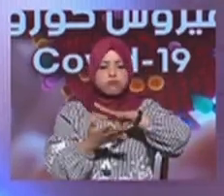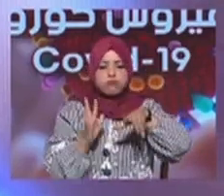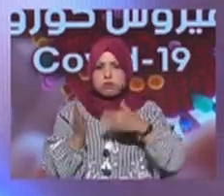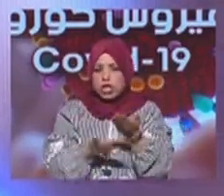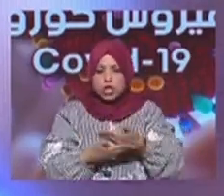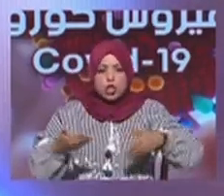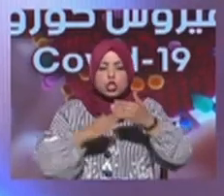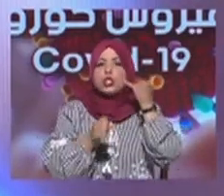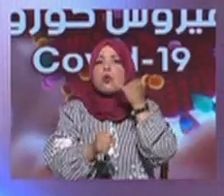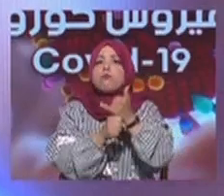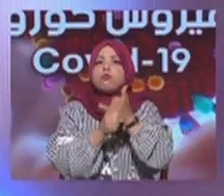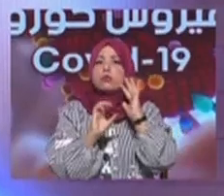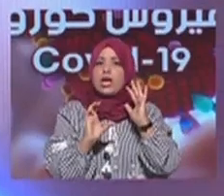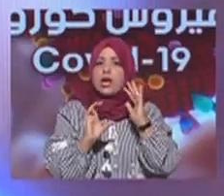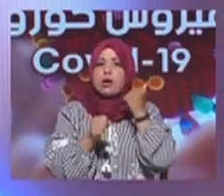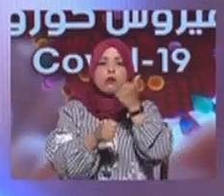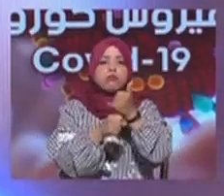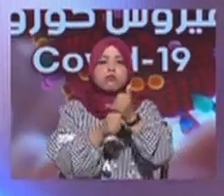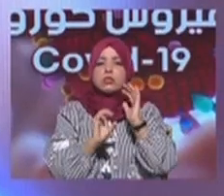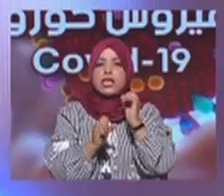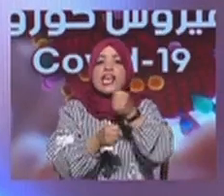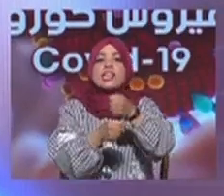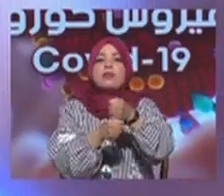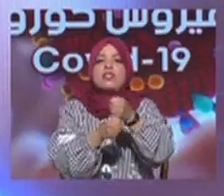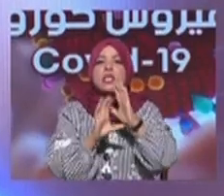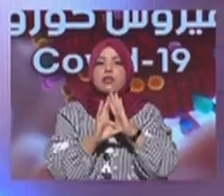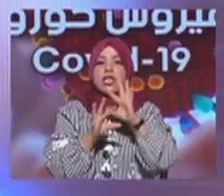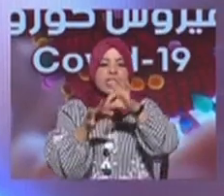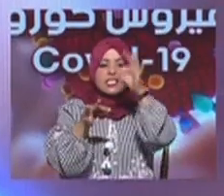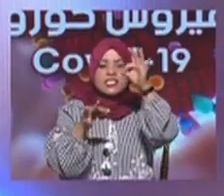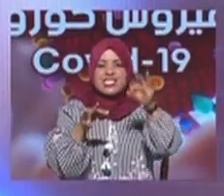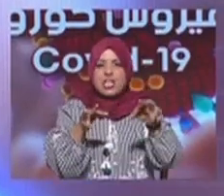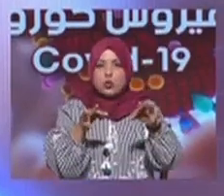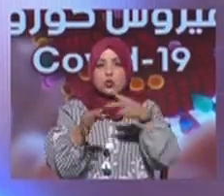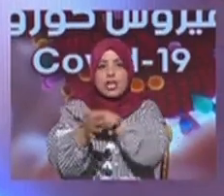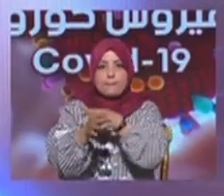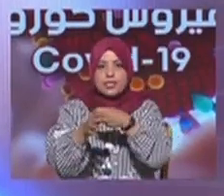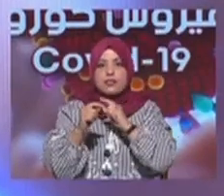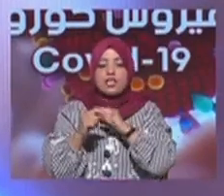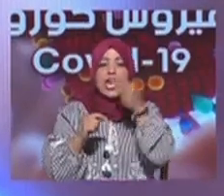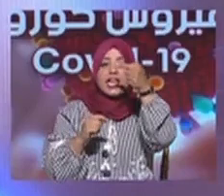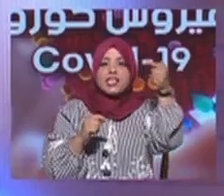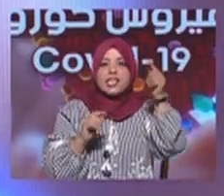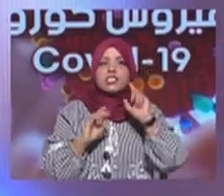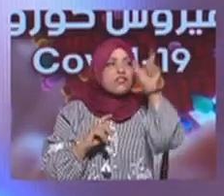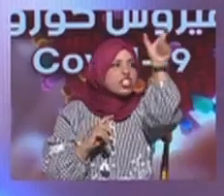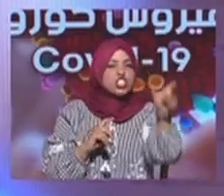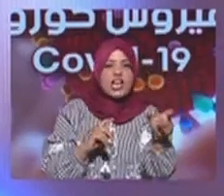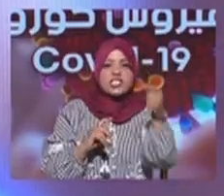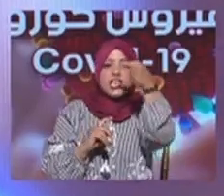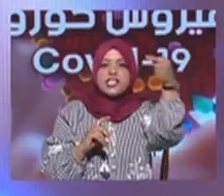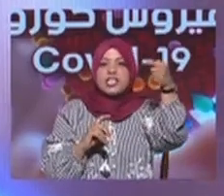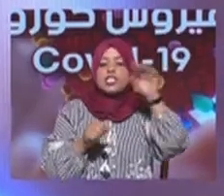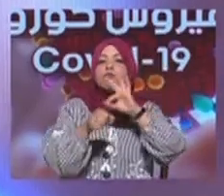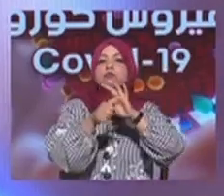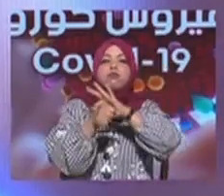وحاجه غلطه تنجم تغلط تحاليل المرضى والكونترول هذيك تتاكد منه اللي المرضى نيجاتيف بالحق هما نيجاتيف والكونترول